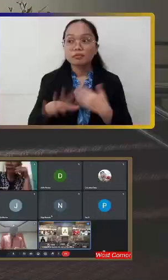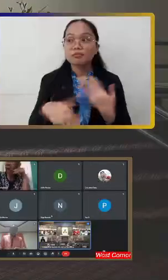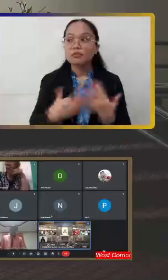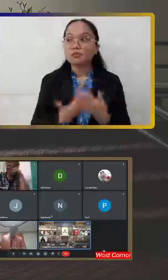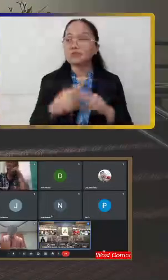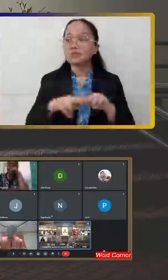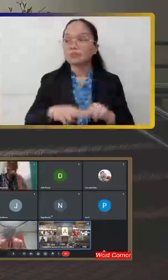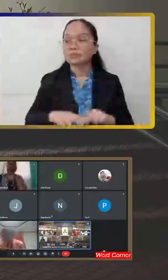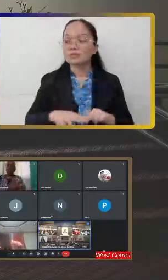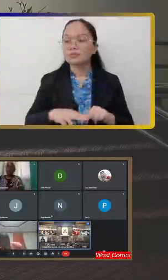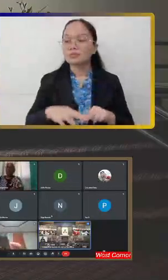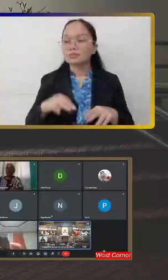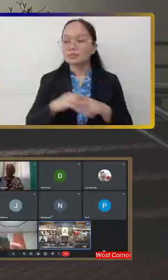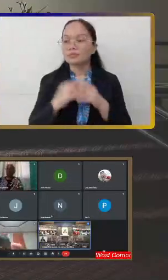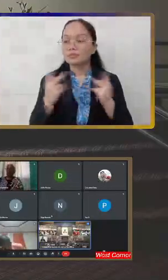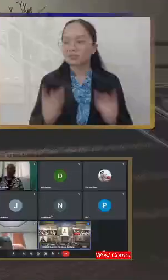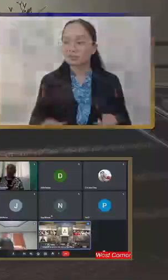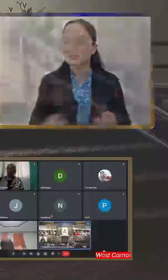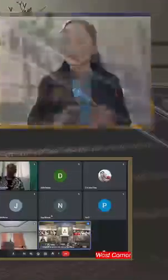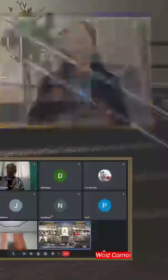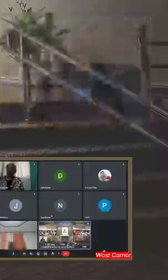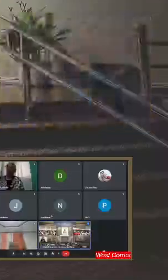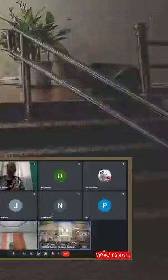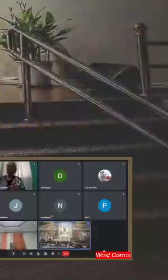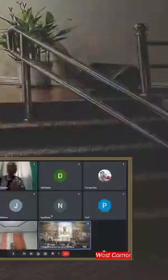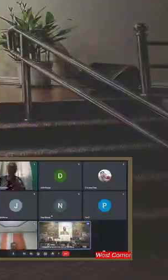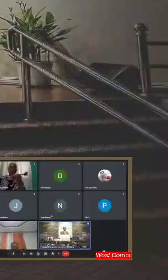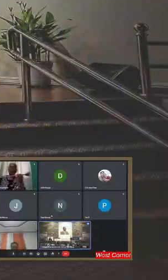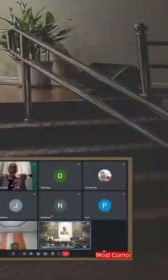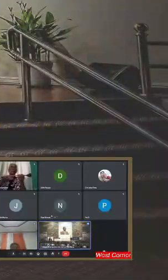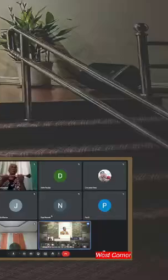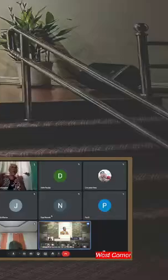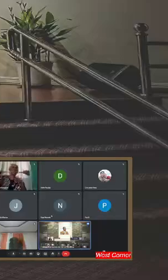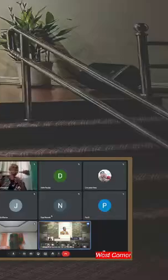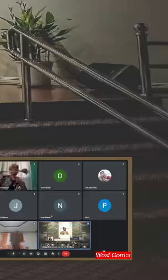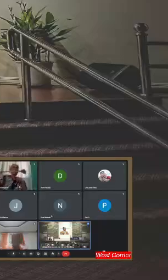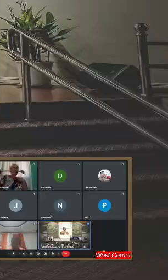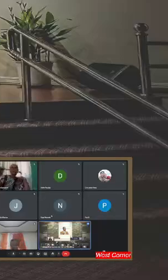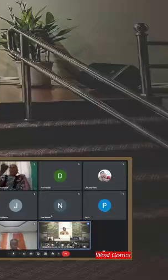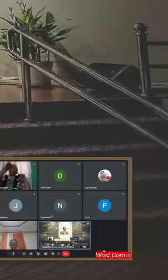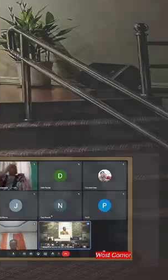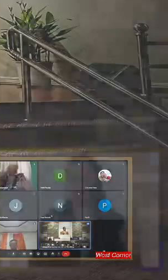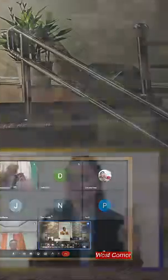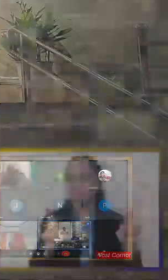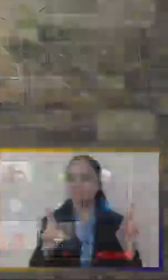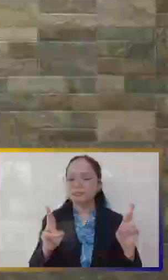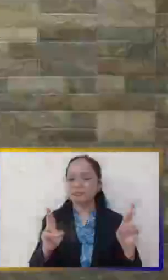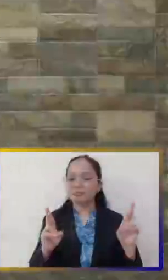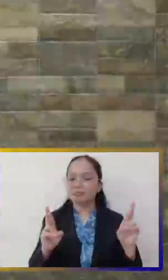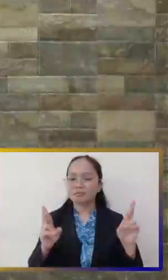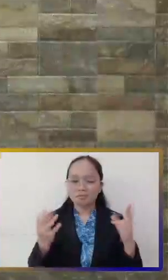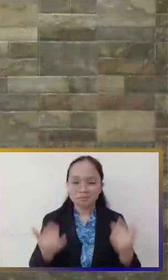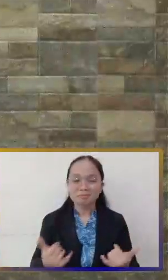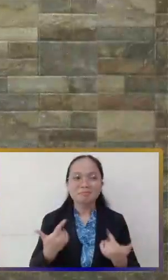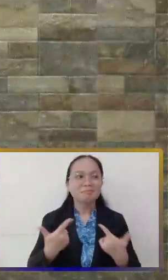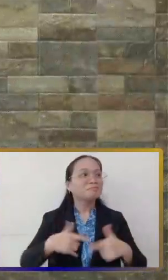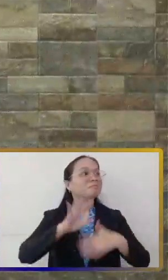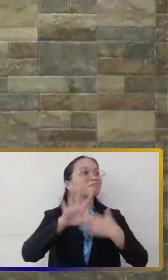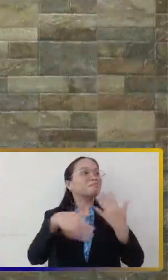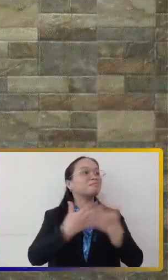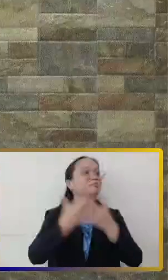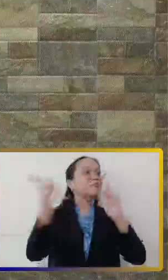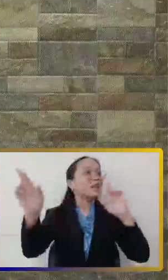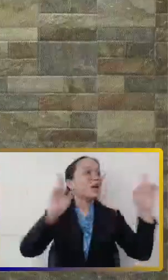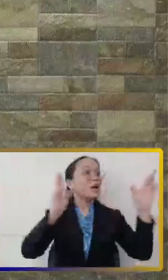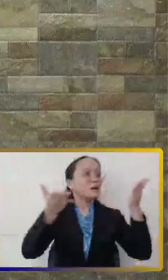may be seated. In the presence of our God. All right, everybody pay attention, mga kapatid. Dito po tayo lahat nakatingin